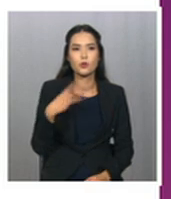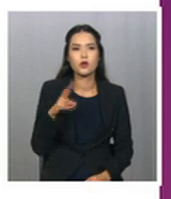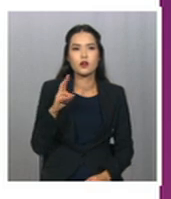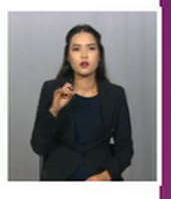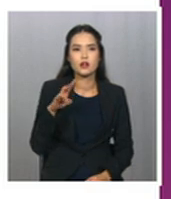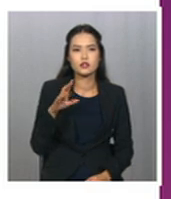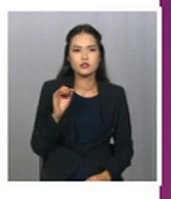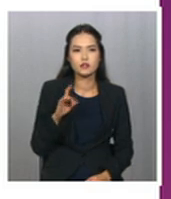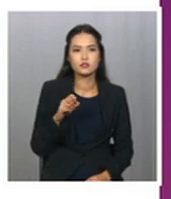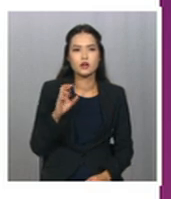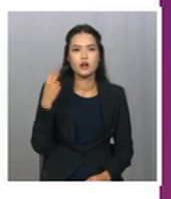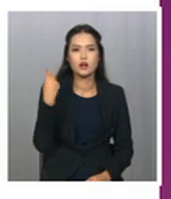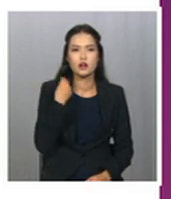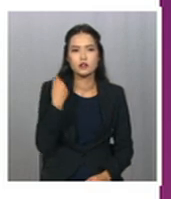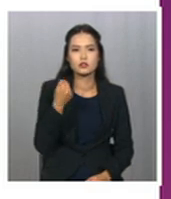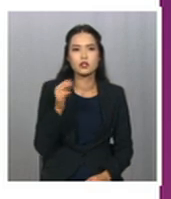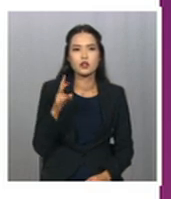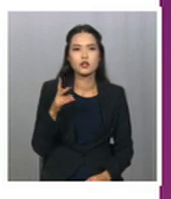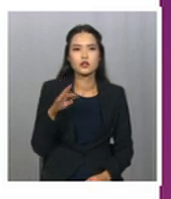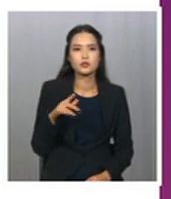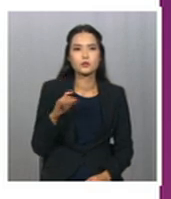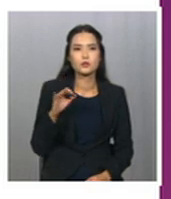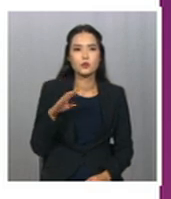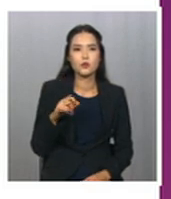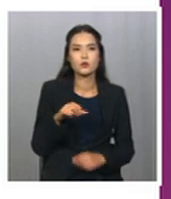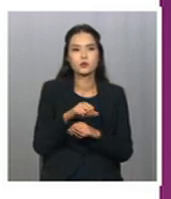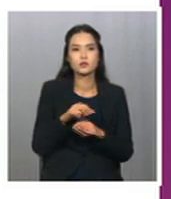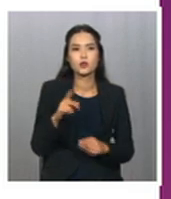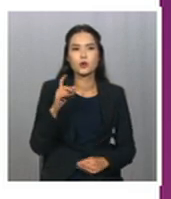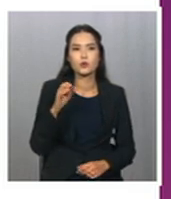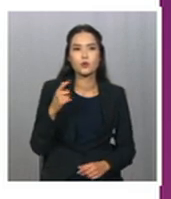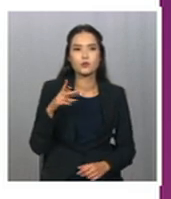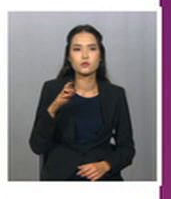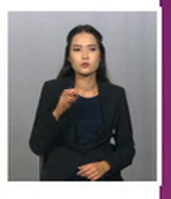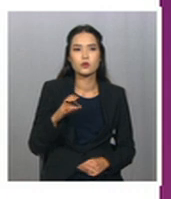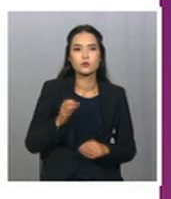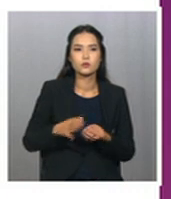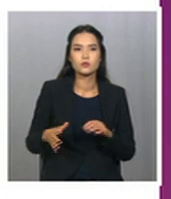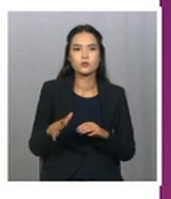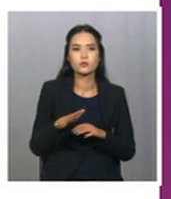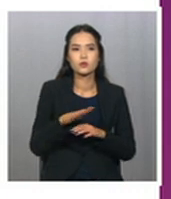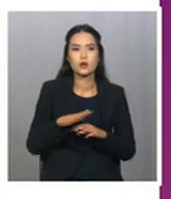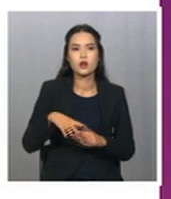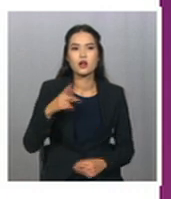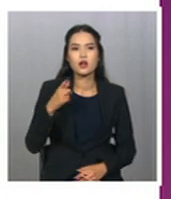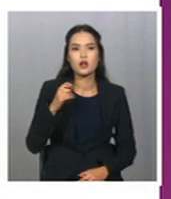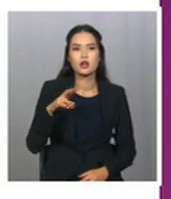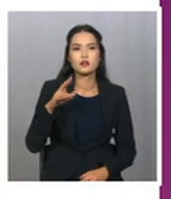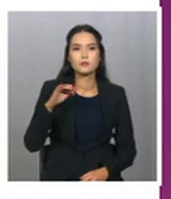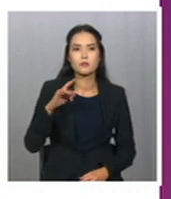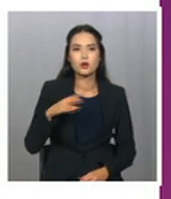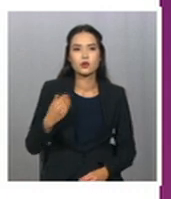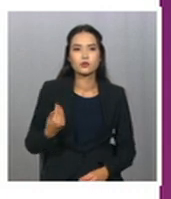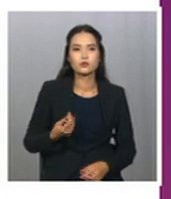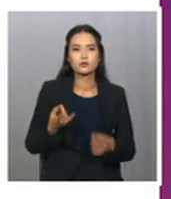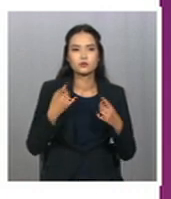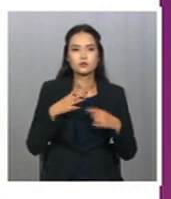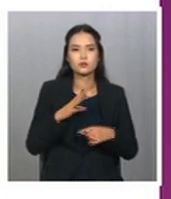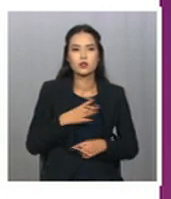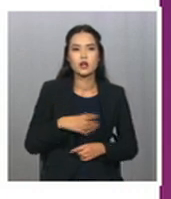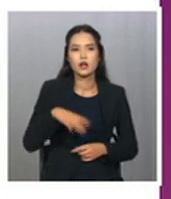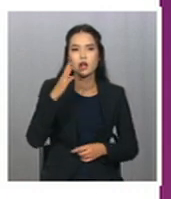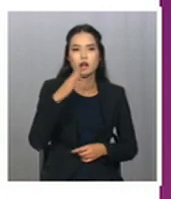қаңтарда Америка Құрама Штаттарының Нью-Йорк штаты Гудзон өзенінің жағасындағы Хайд Паркте дүниеге келді. Әкесі көмір және